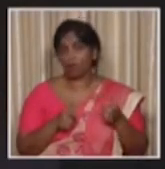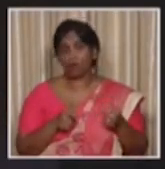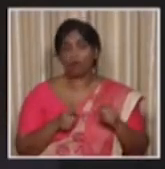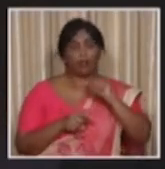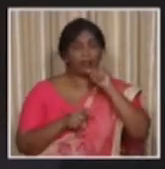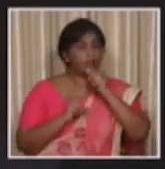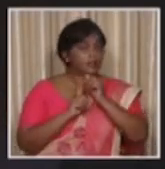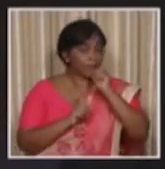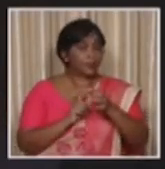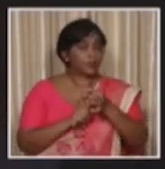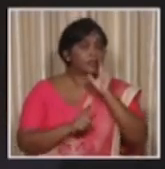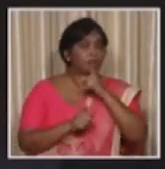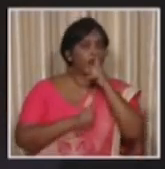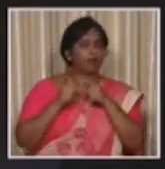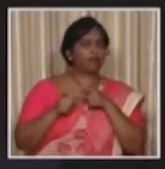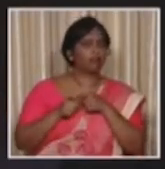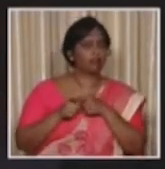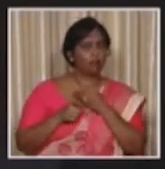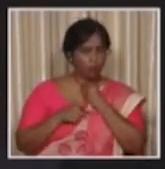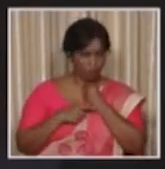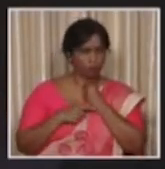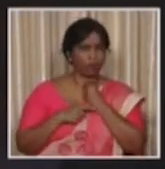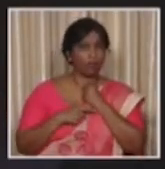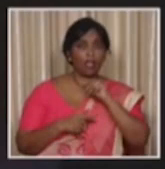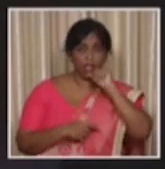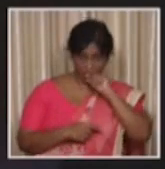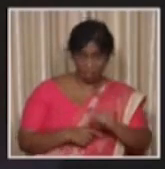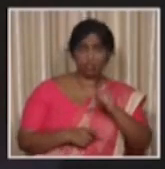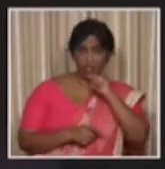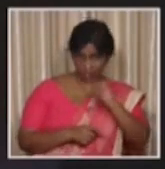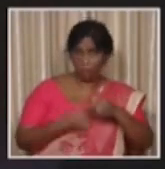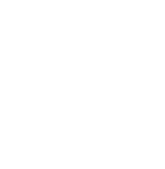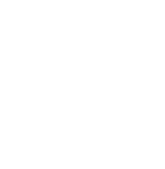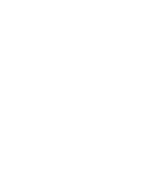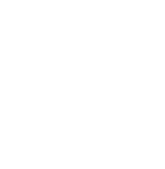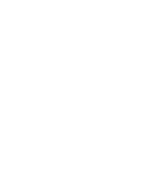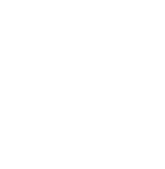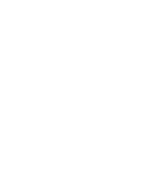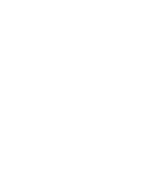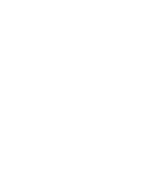සභාපතිවරයාගේ කතාව ඇත්තට බොරුවක්ද නැත්නම් ඇත්තටම මේ පාඩුවක් වෙලා තියෙනවද කියන එක